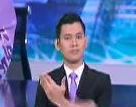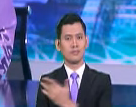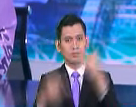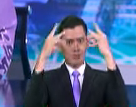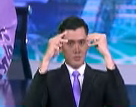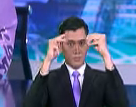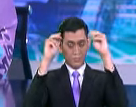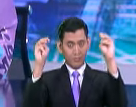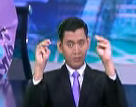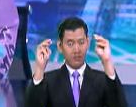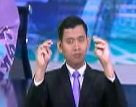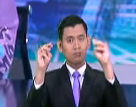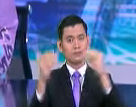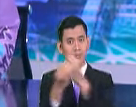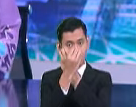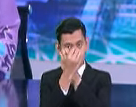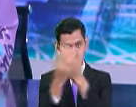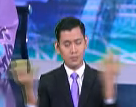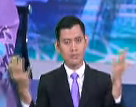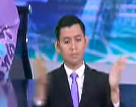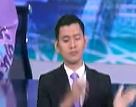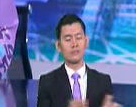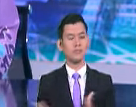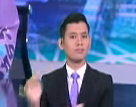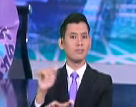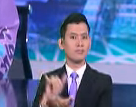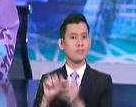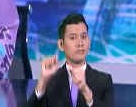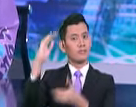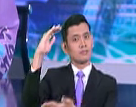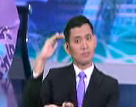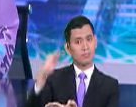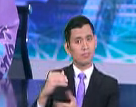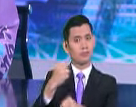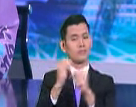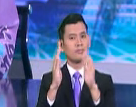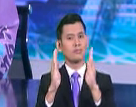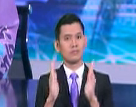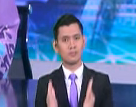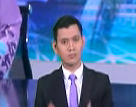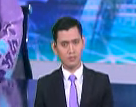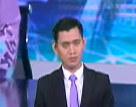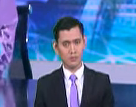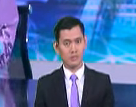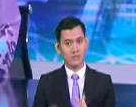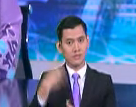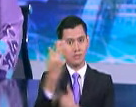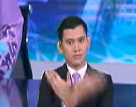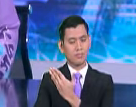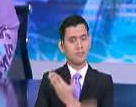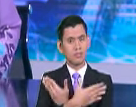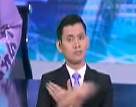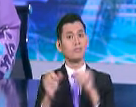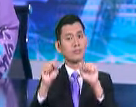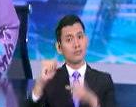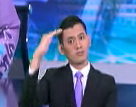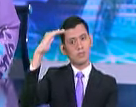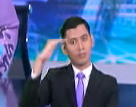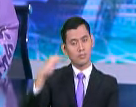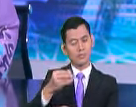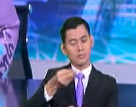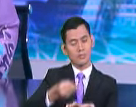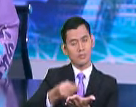itu dijangka mampu mengurangkan kebergantungan kepada tenaga buruh asing dan meminimumkan pengaliran mata wang ke